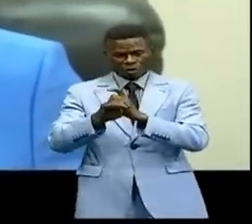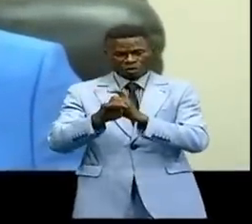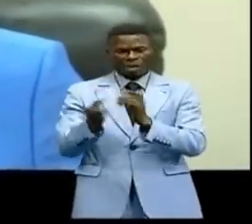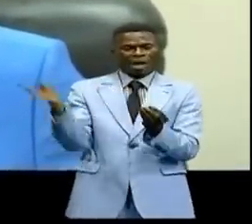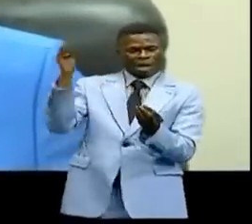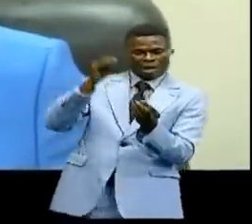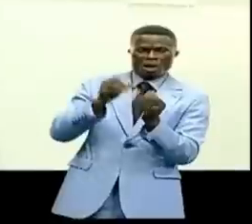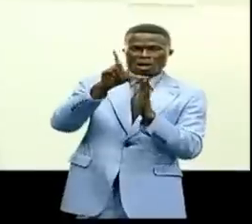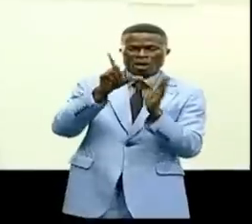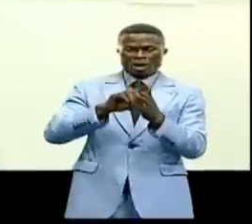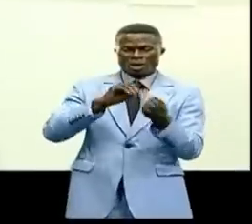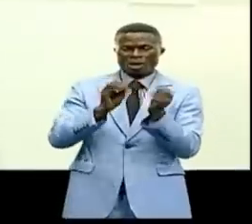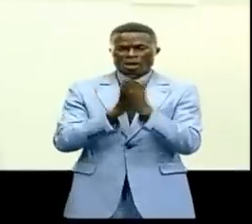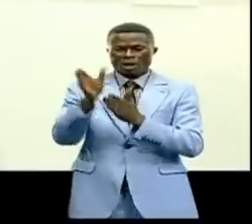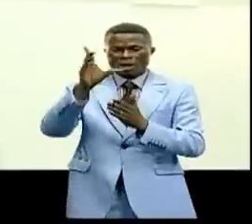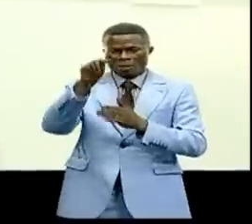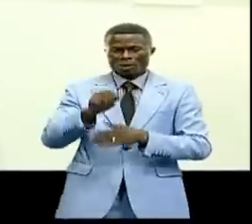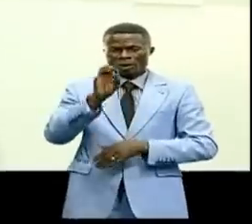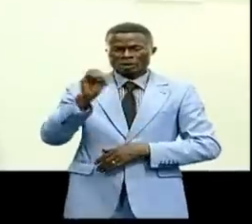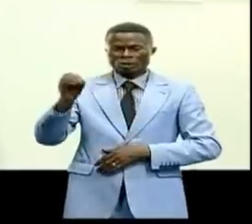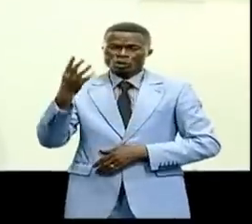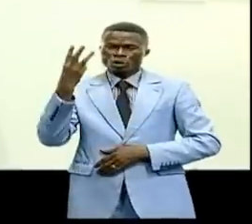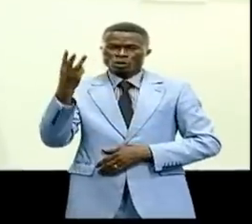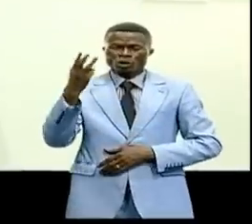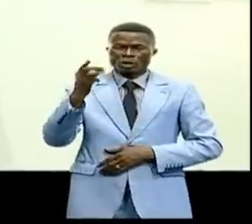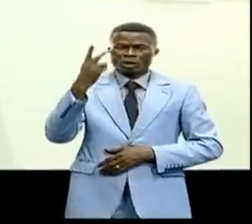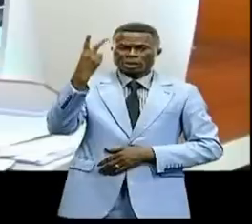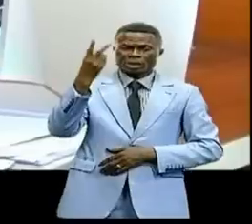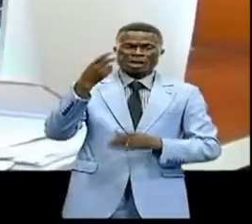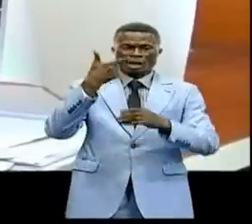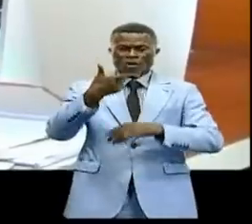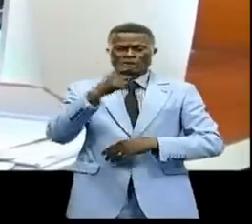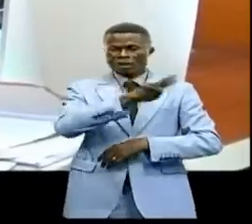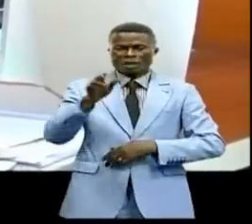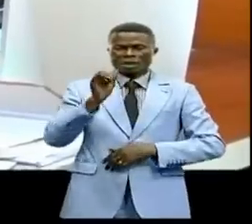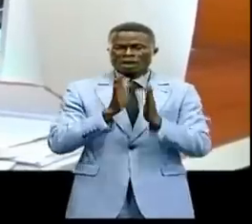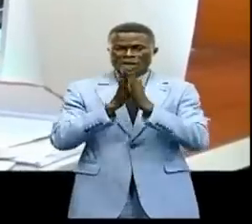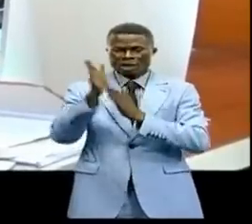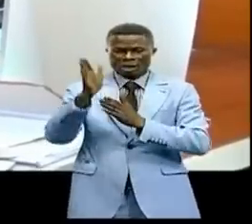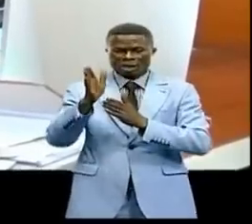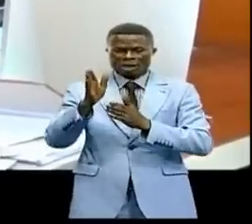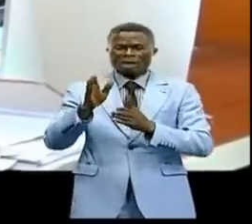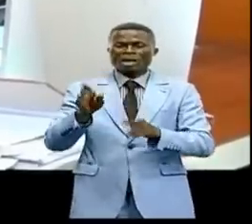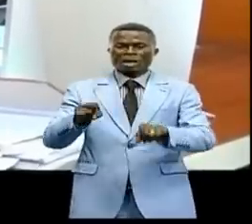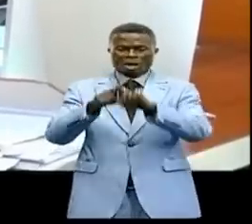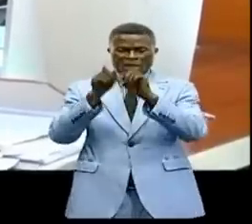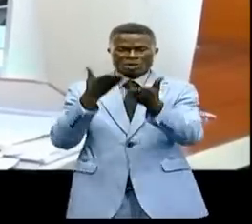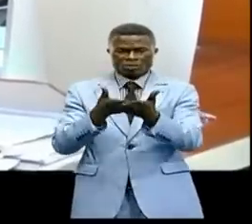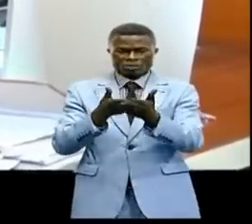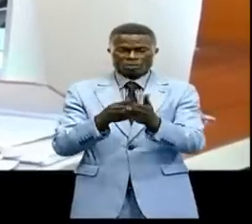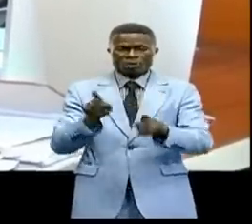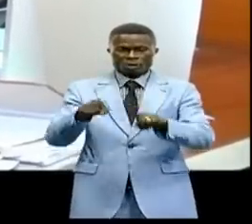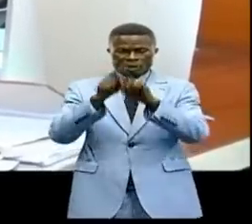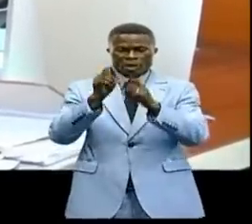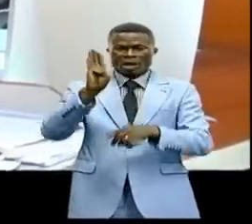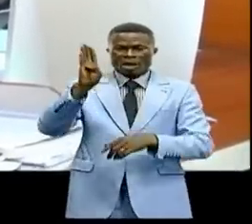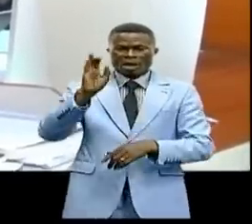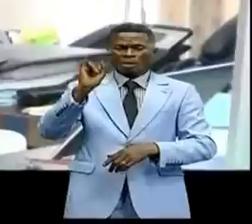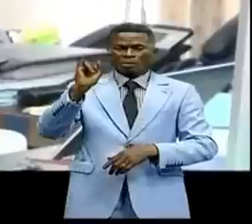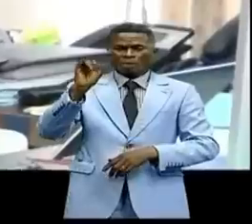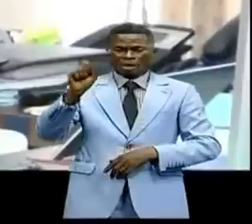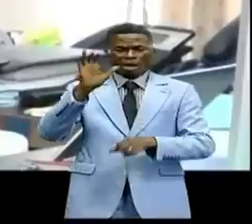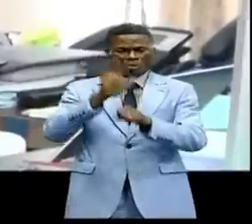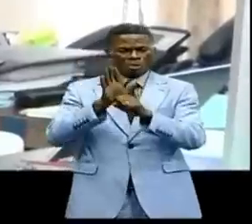complétant la loi numéro 15/003 du 12 février 2015 relatif au crédit bail. Le crédit bail comporte